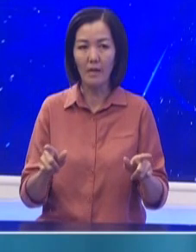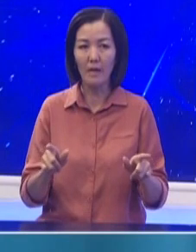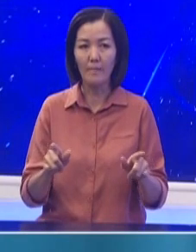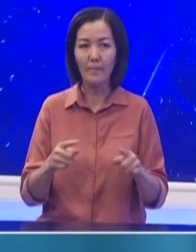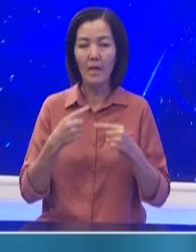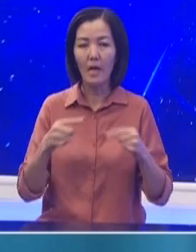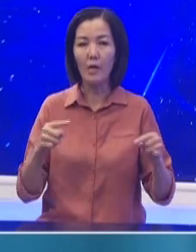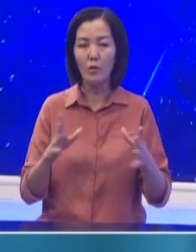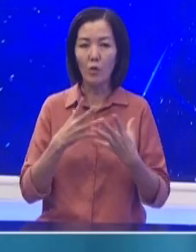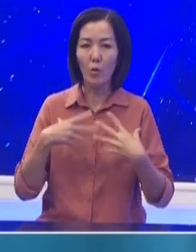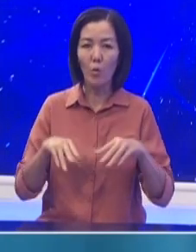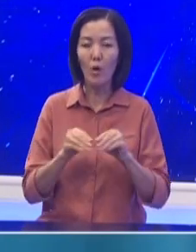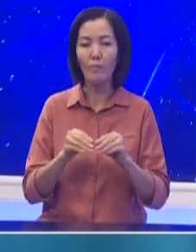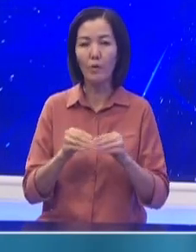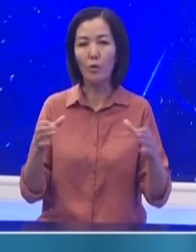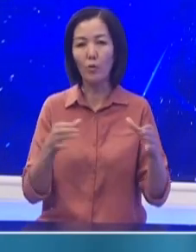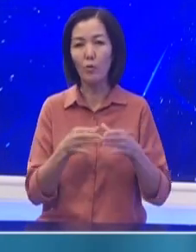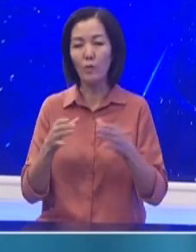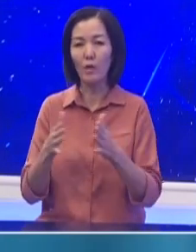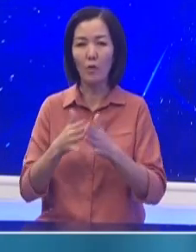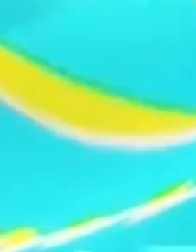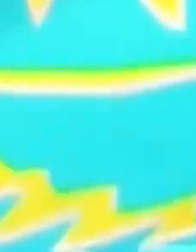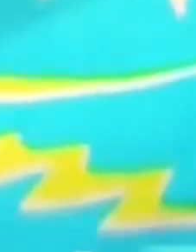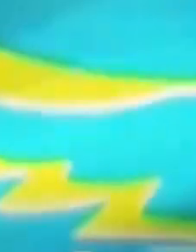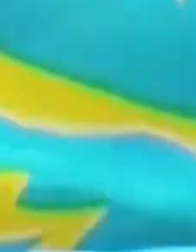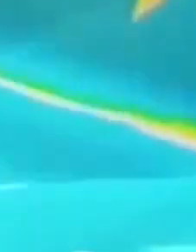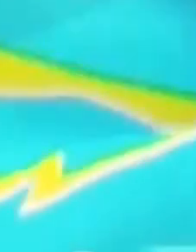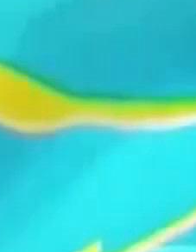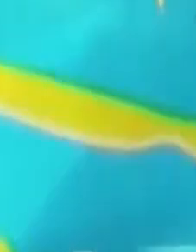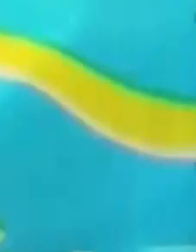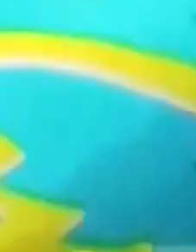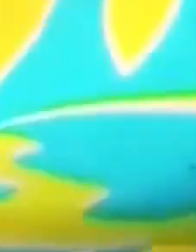түрлі қоғамдық ұйымдарға алғыс айтамын.